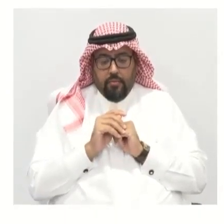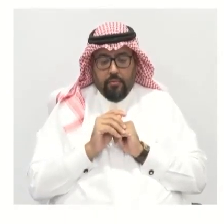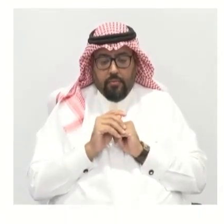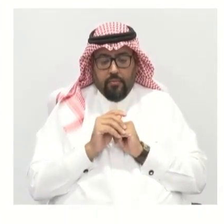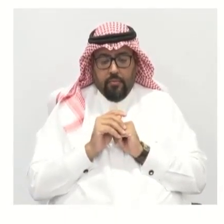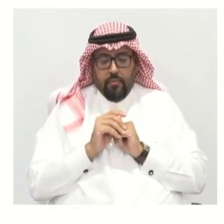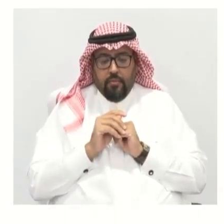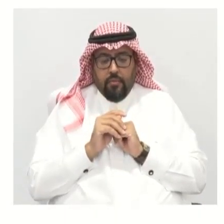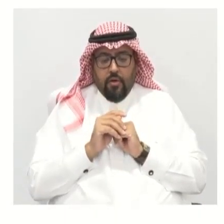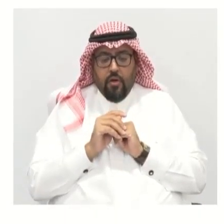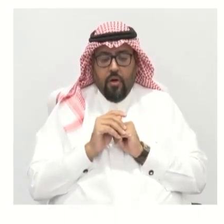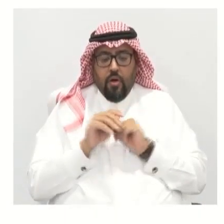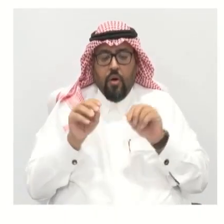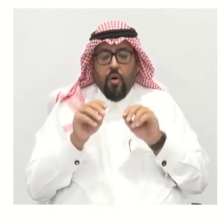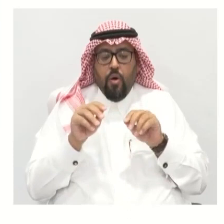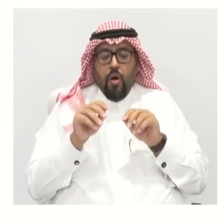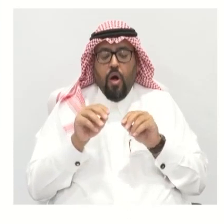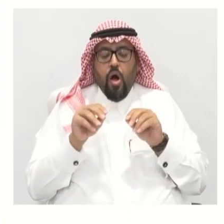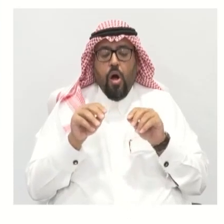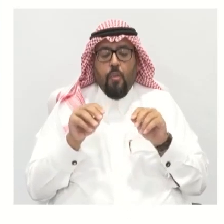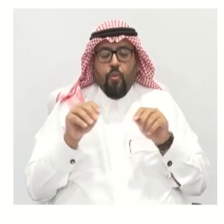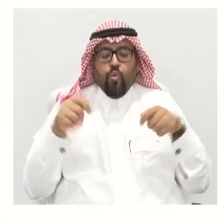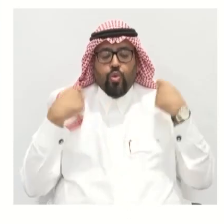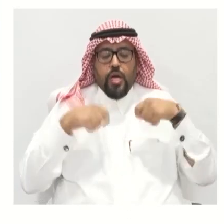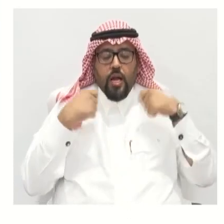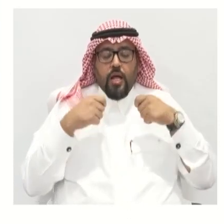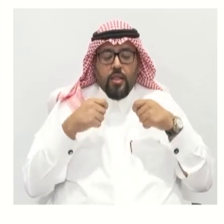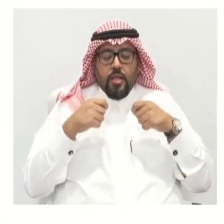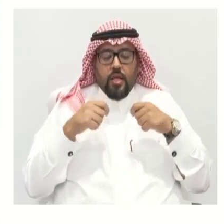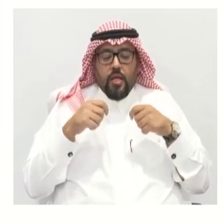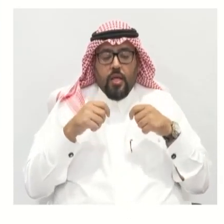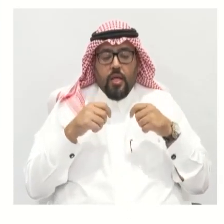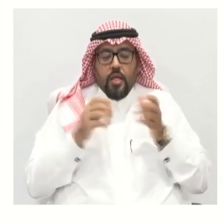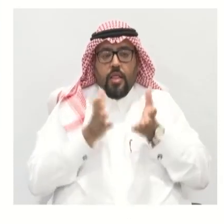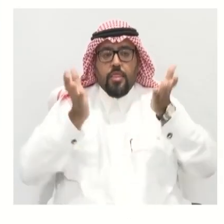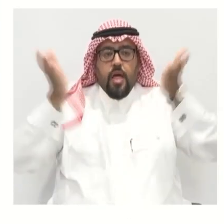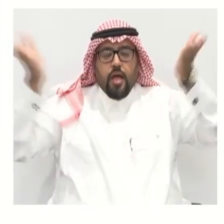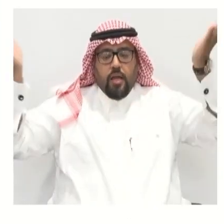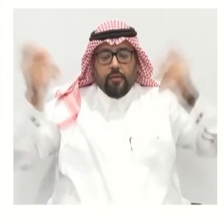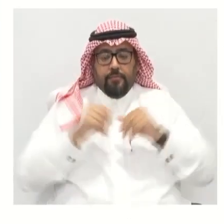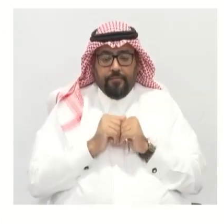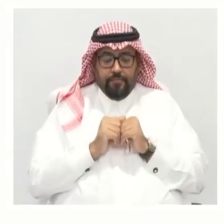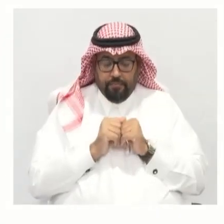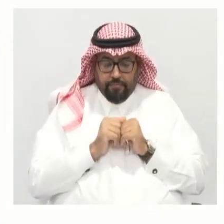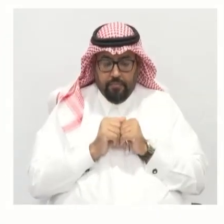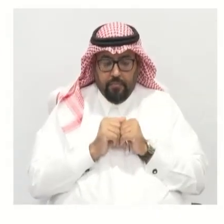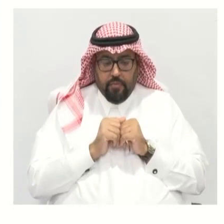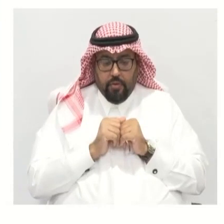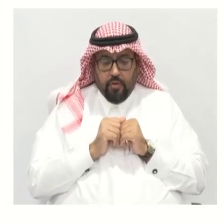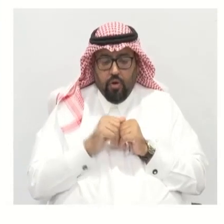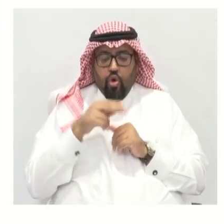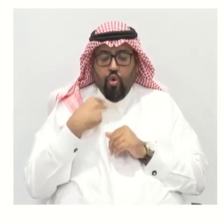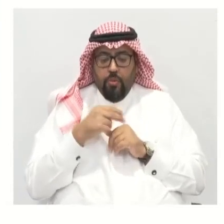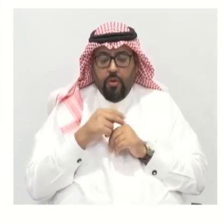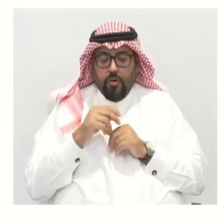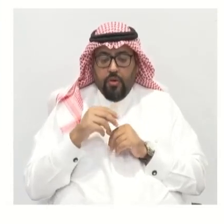وهنا مؤسسات عامه قلنا مثل وزاره الداخليه بارك الله فيكم نذكر بعض الامثله للمؤسسات الخاصه